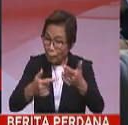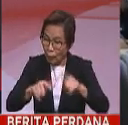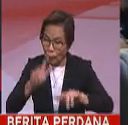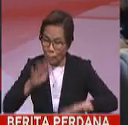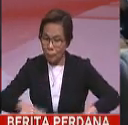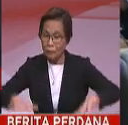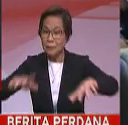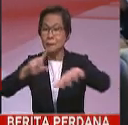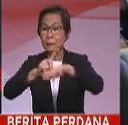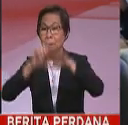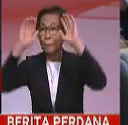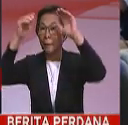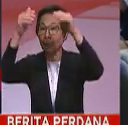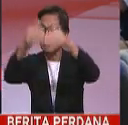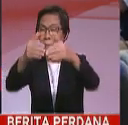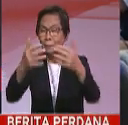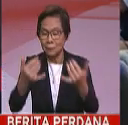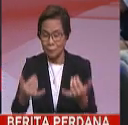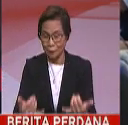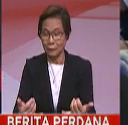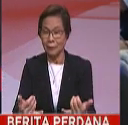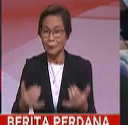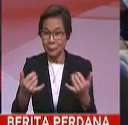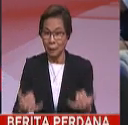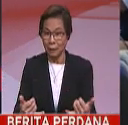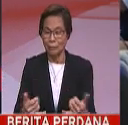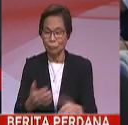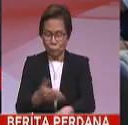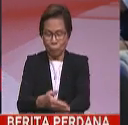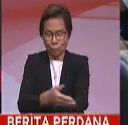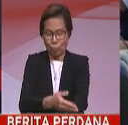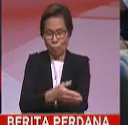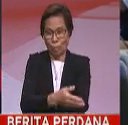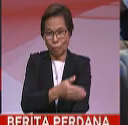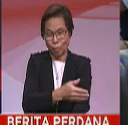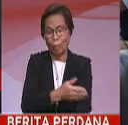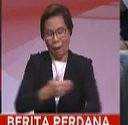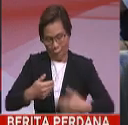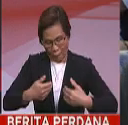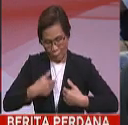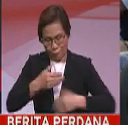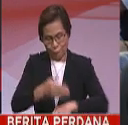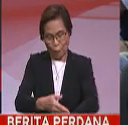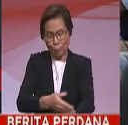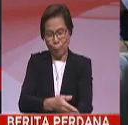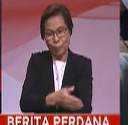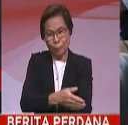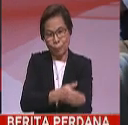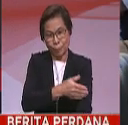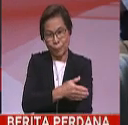banjir di negeri ini. Sekarang ini bertambah baik. Ada improvement di mana